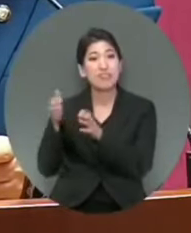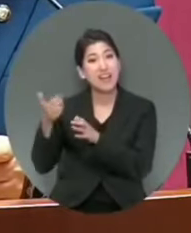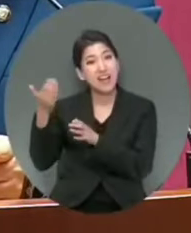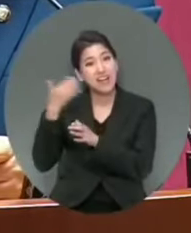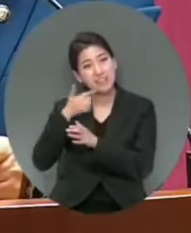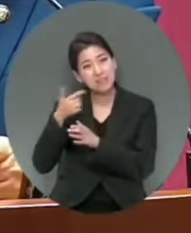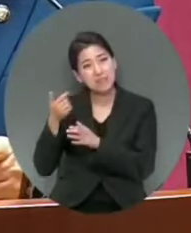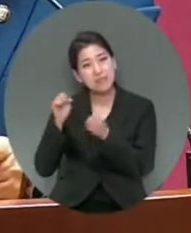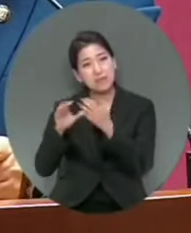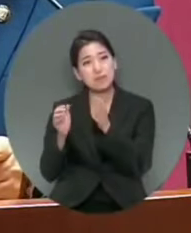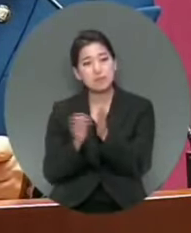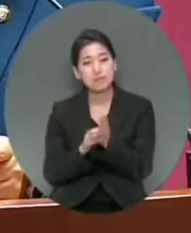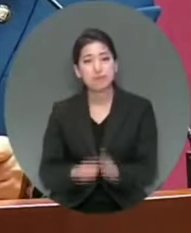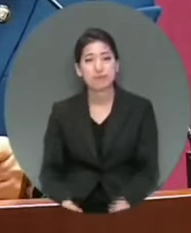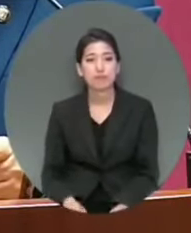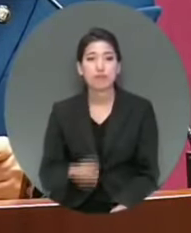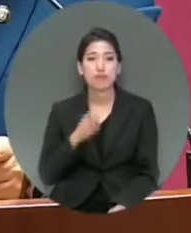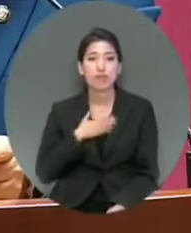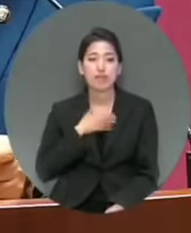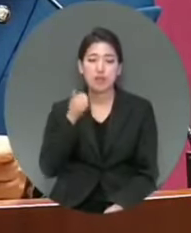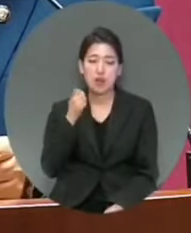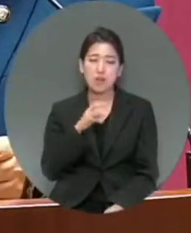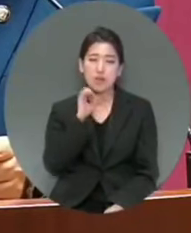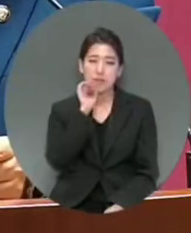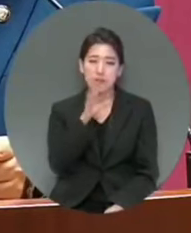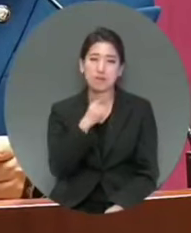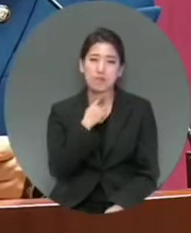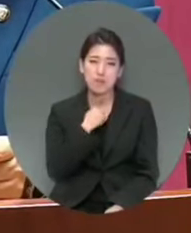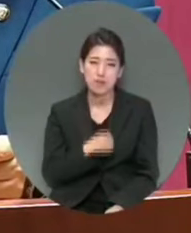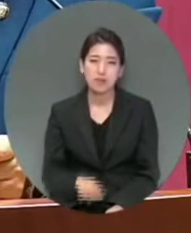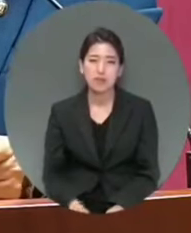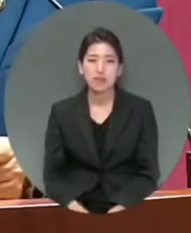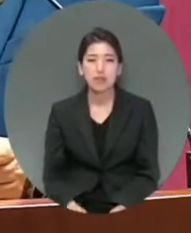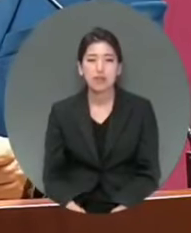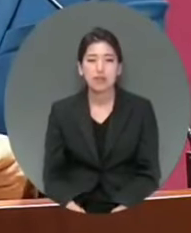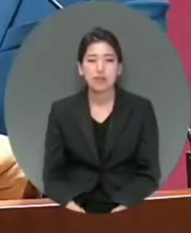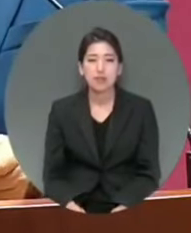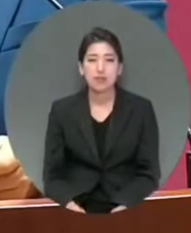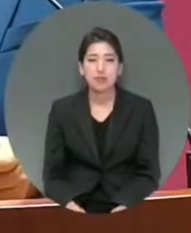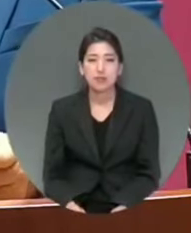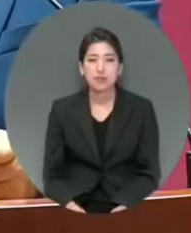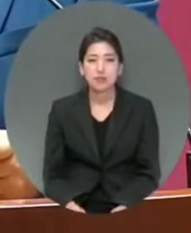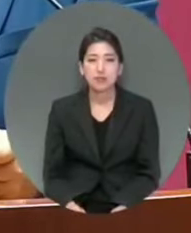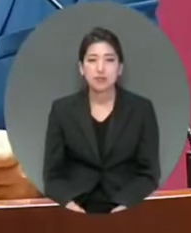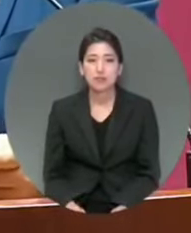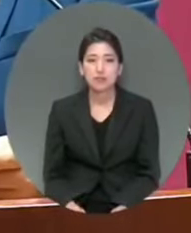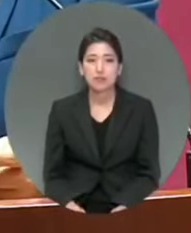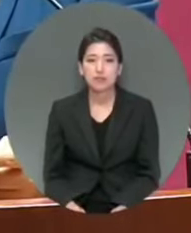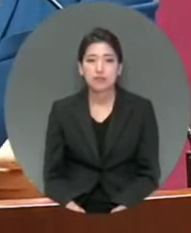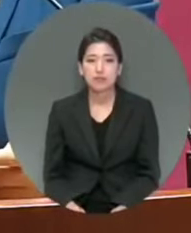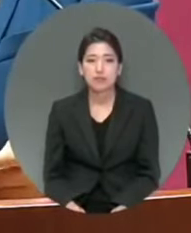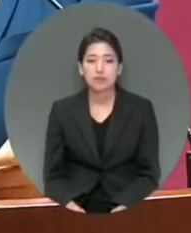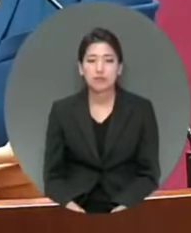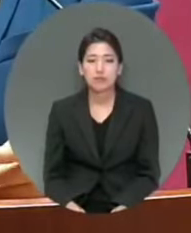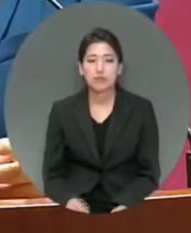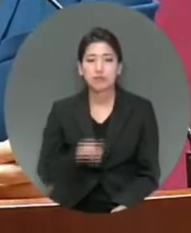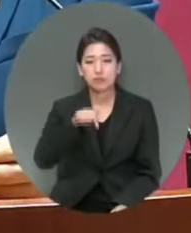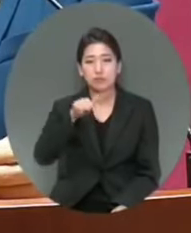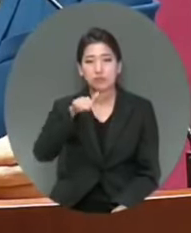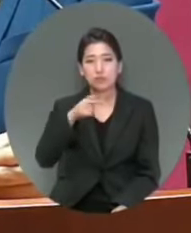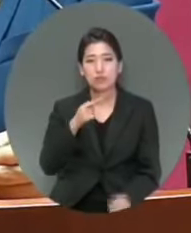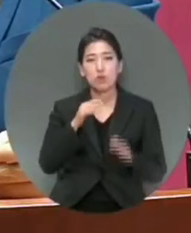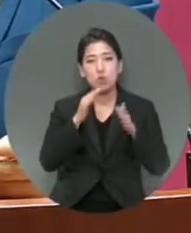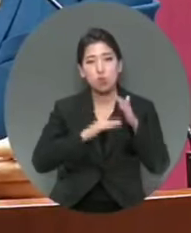같고 환노에서 제가 늘 말씀드렸습니다만은 이 법제화 그때 공무직위원회가